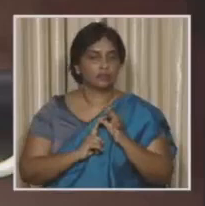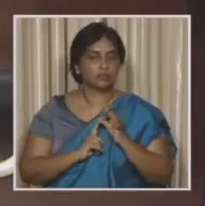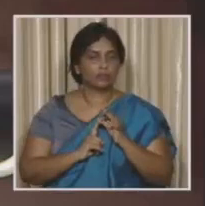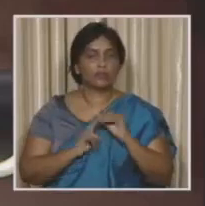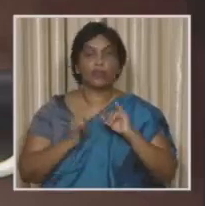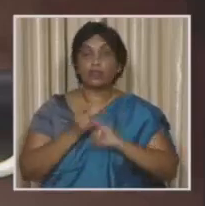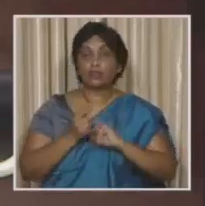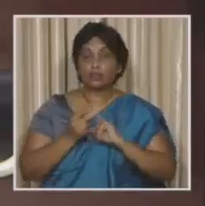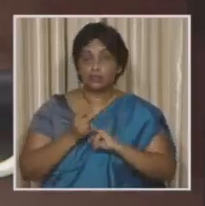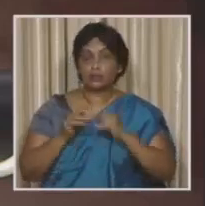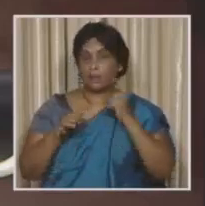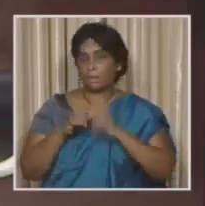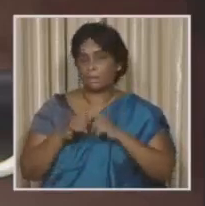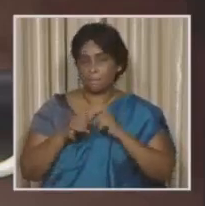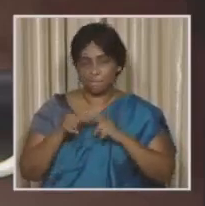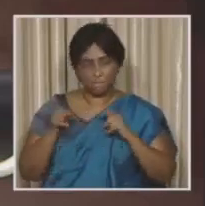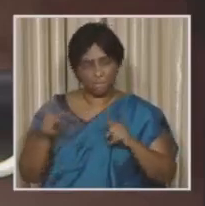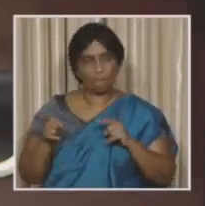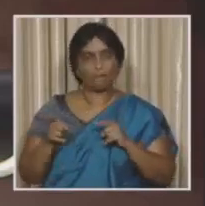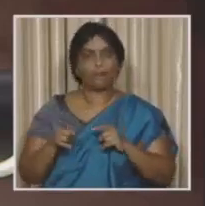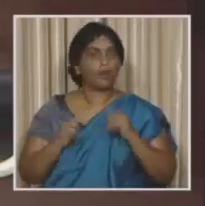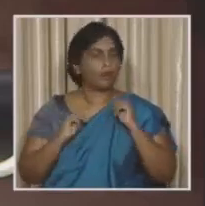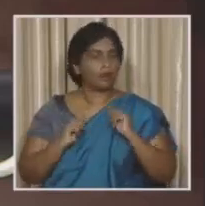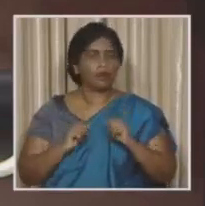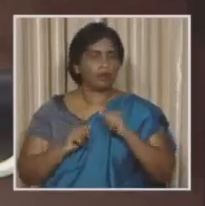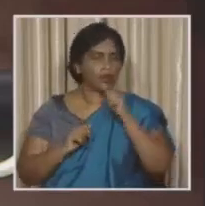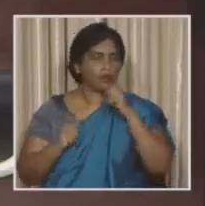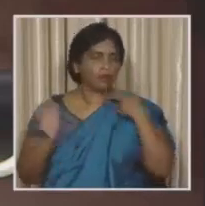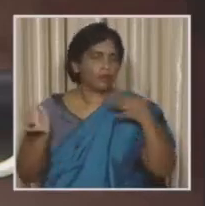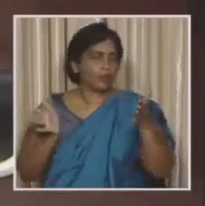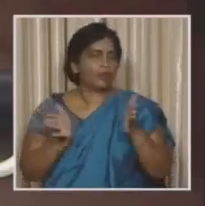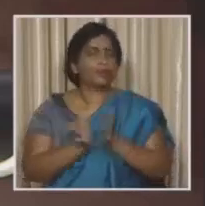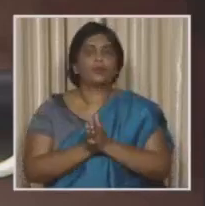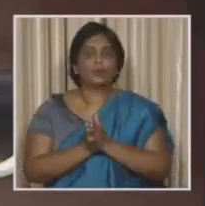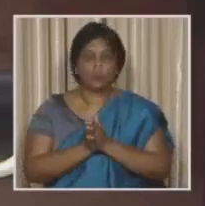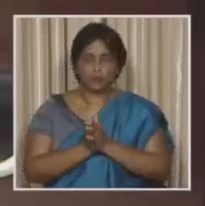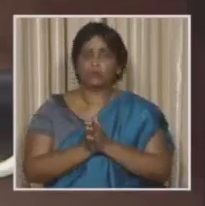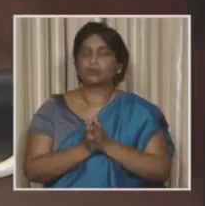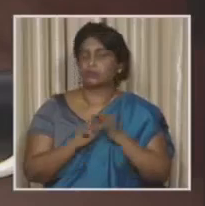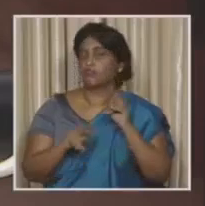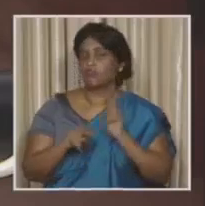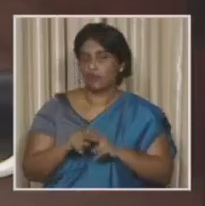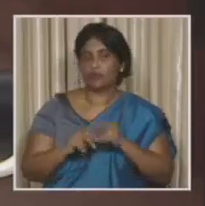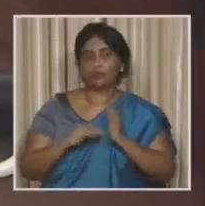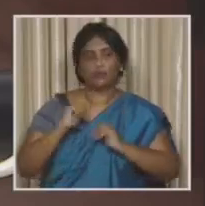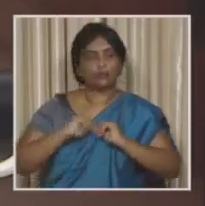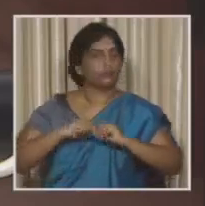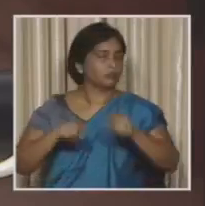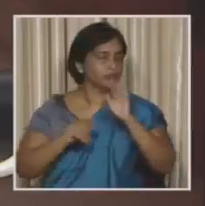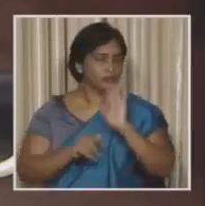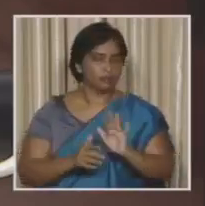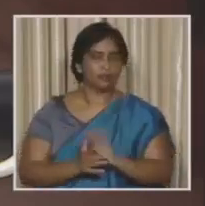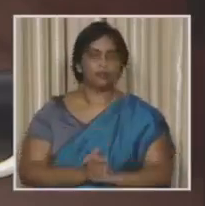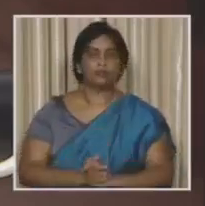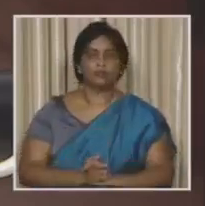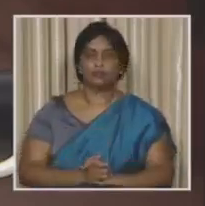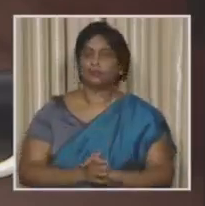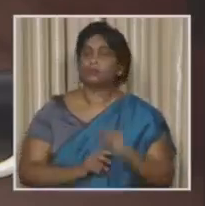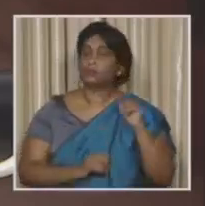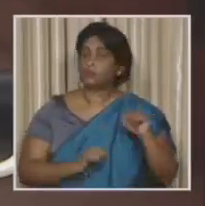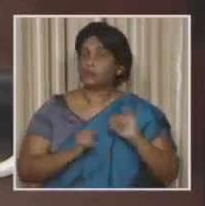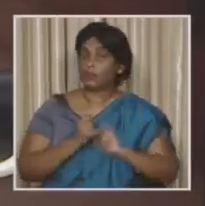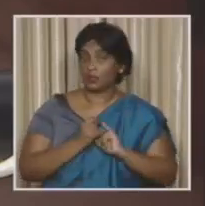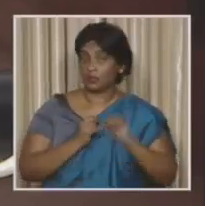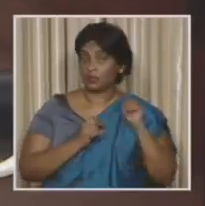සාරා ජස්පින්ගේ ප්‍රශ්නය. ඇයිතාමත් සමීපව ඔවුන් එක ඇසුරු කළ තිබුණ ක්‍රියාදාමයන්ගේ නිරත වෙලා තිබෙනවා.